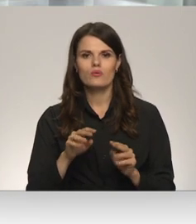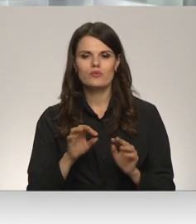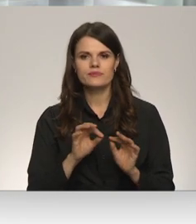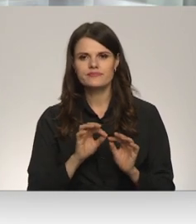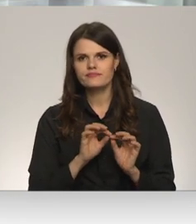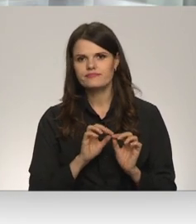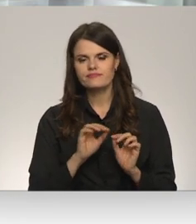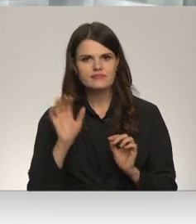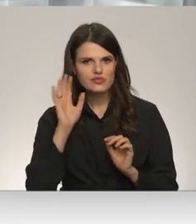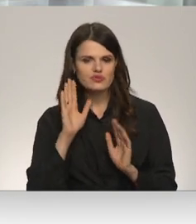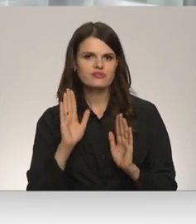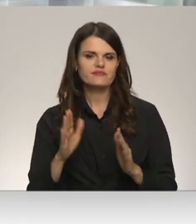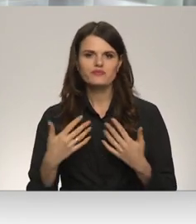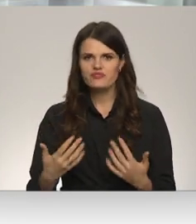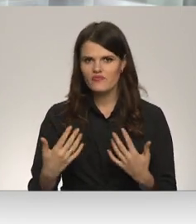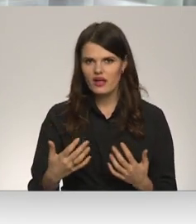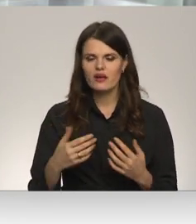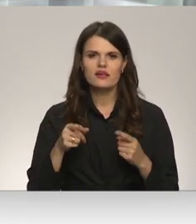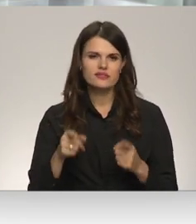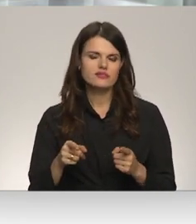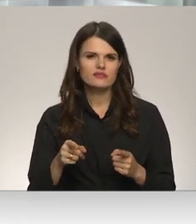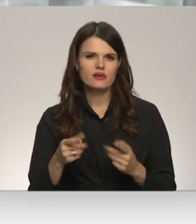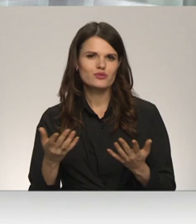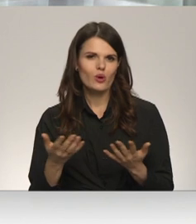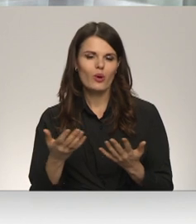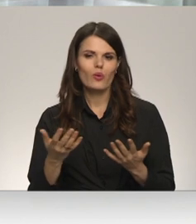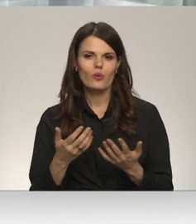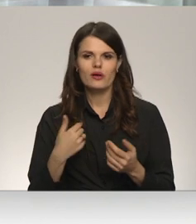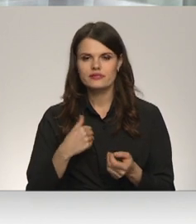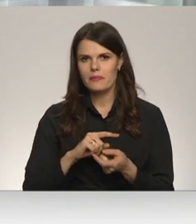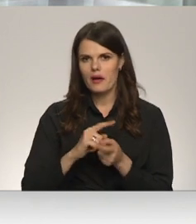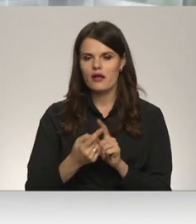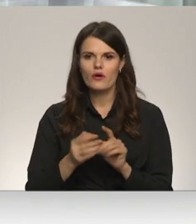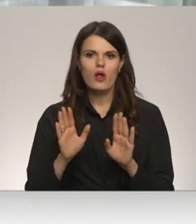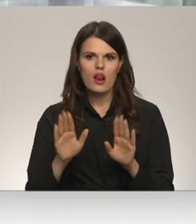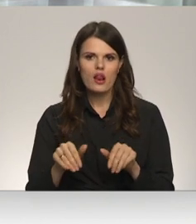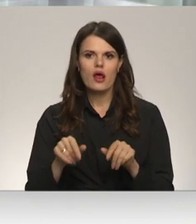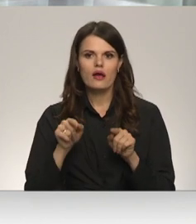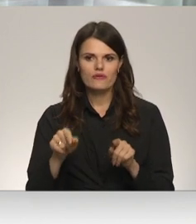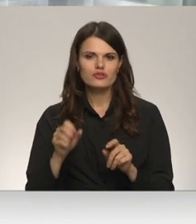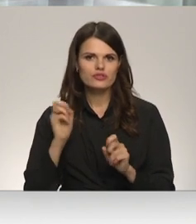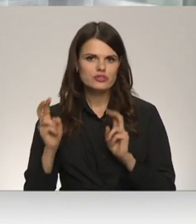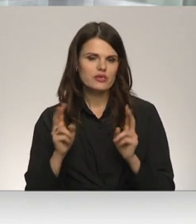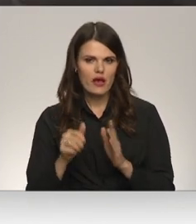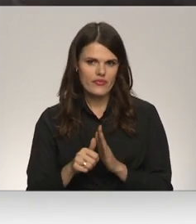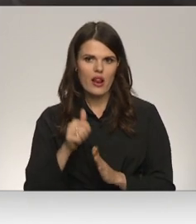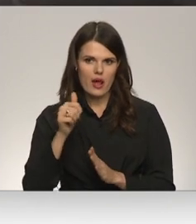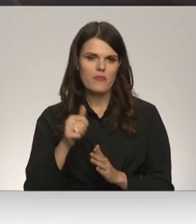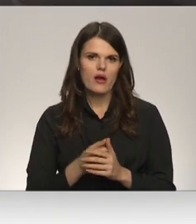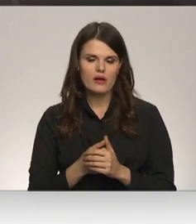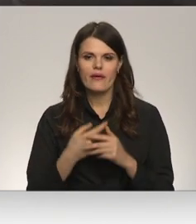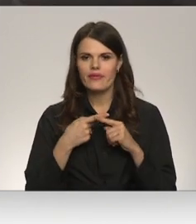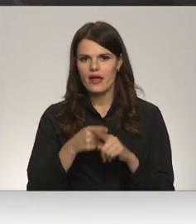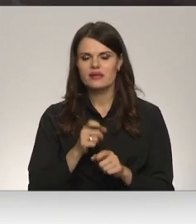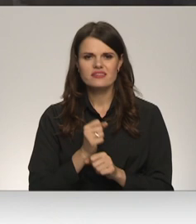priekš tiem, kas klausīsies. Nu, tas varbūt ir tāds, kur es pārveidoju tā, lai viņš izskan labāk. Jā.